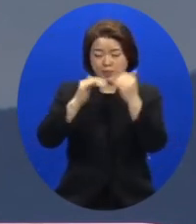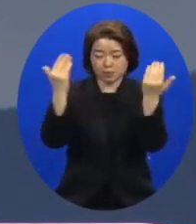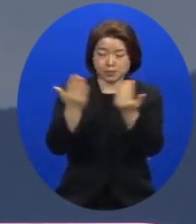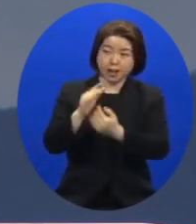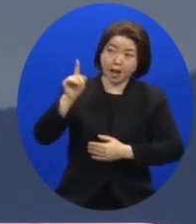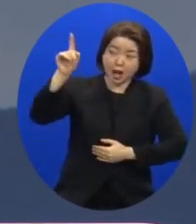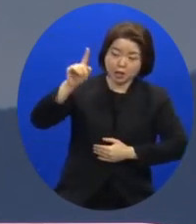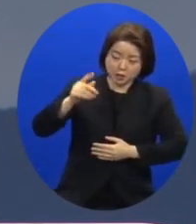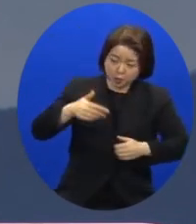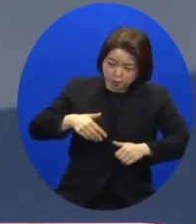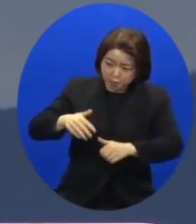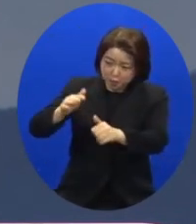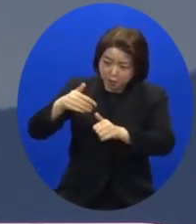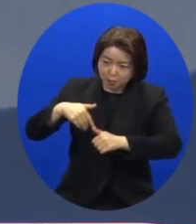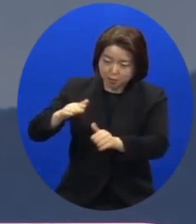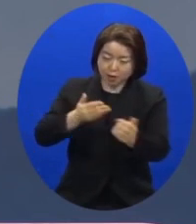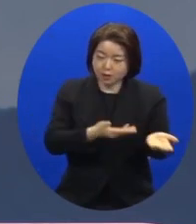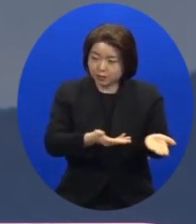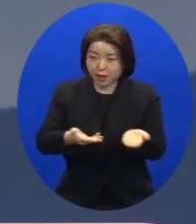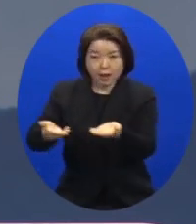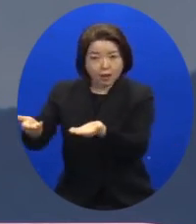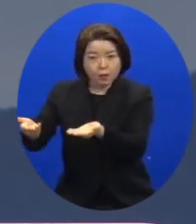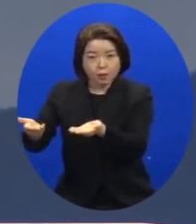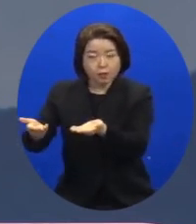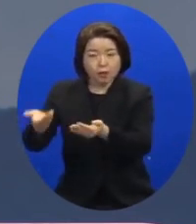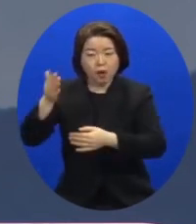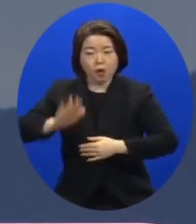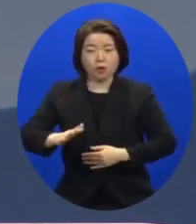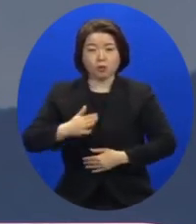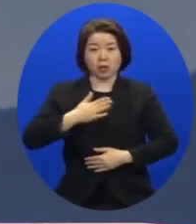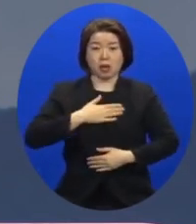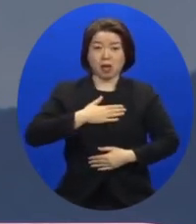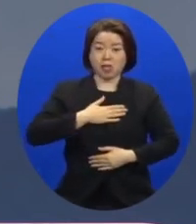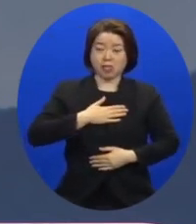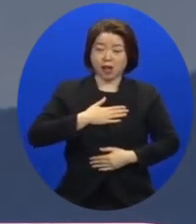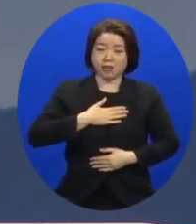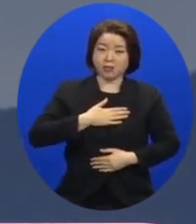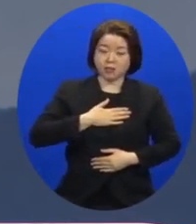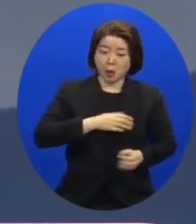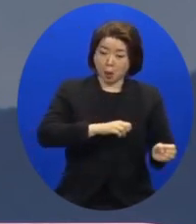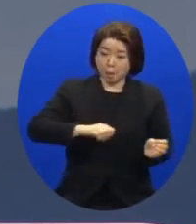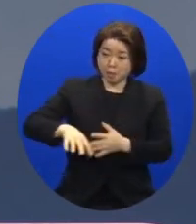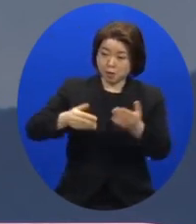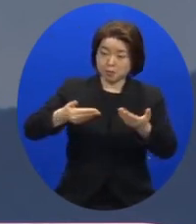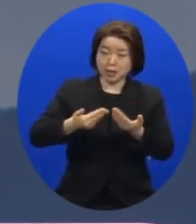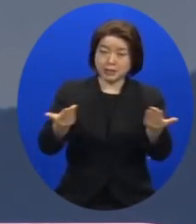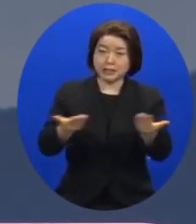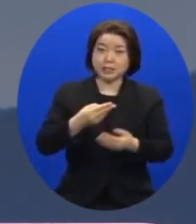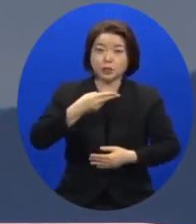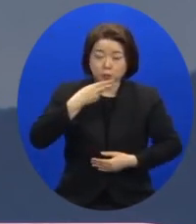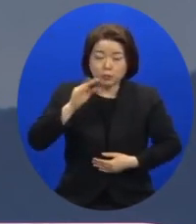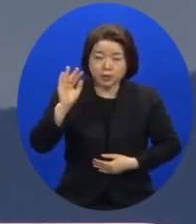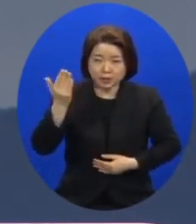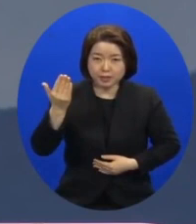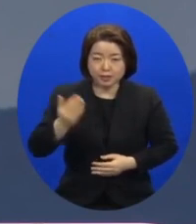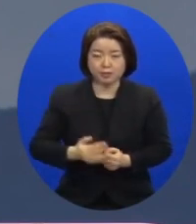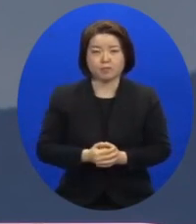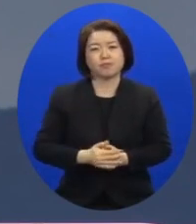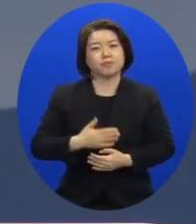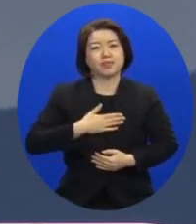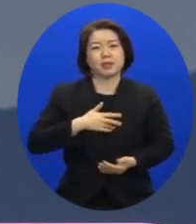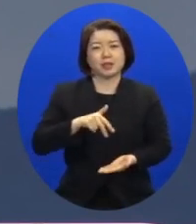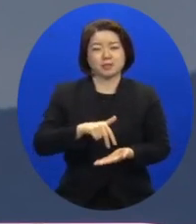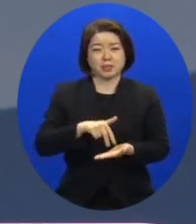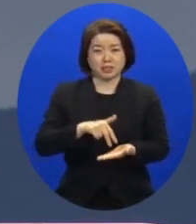잘 안내를 하고 서 정작 제가 버림을 받는 일은 없어야 하잖아요 그건 저에게 있어서는